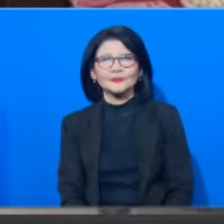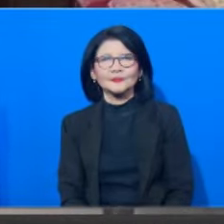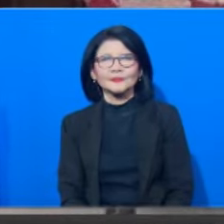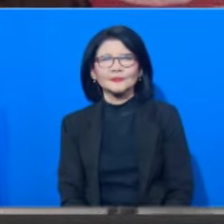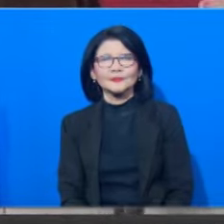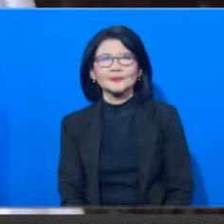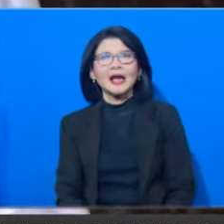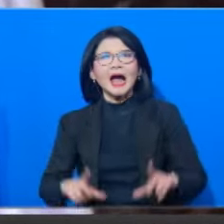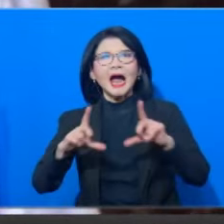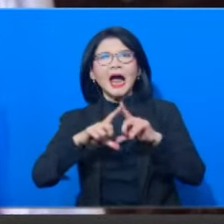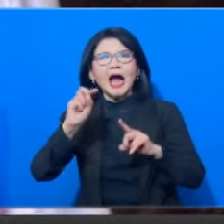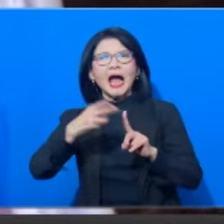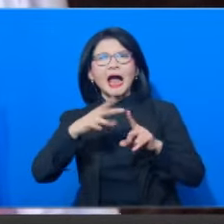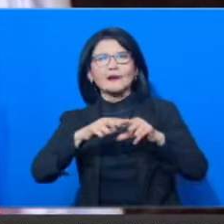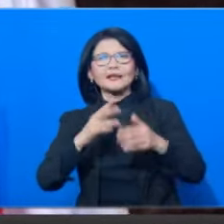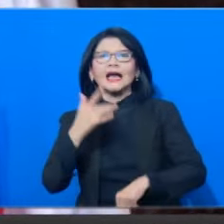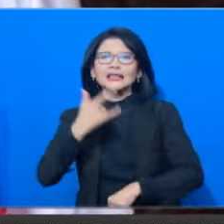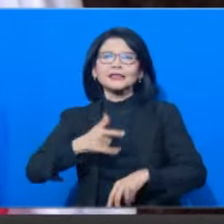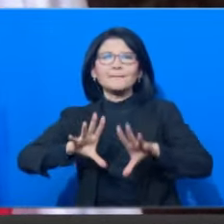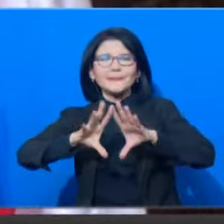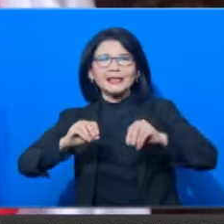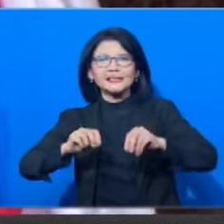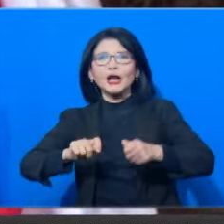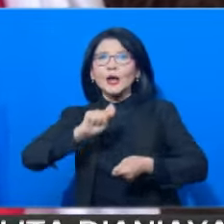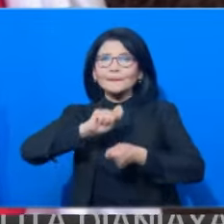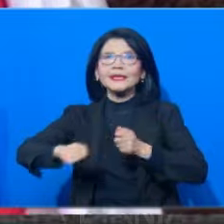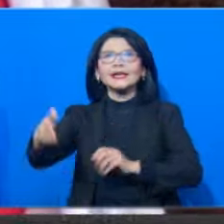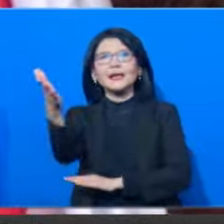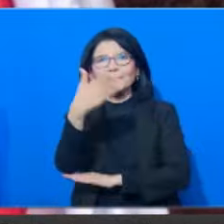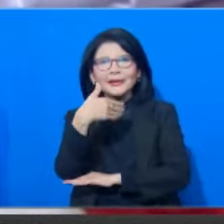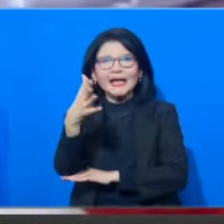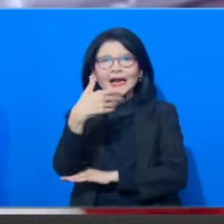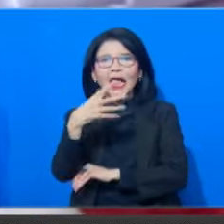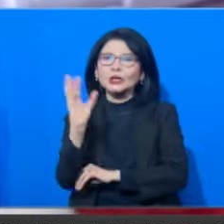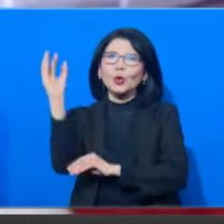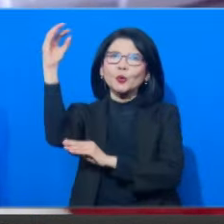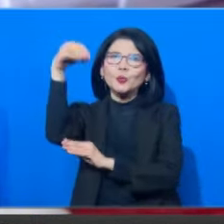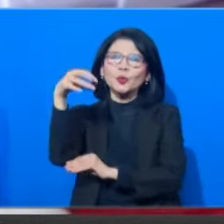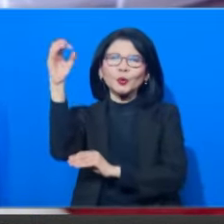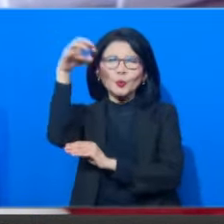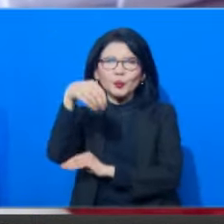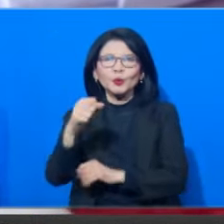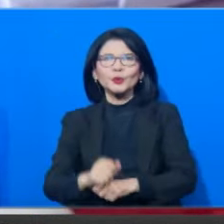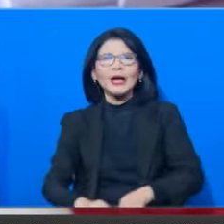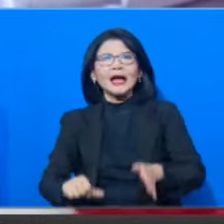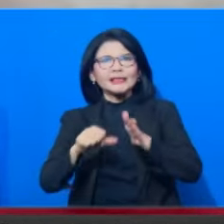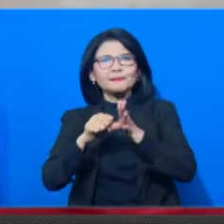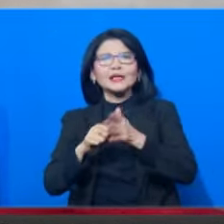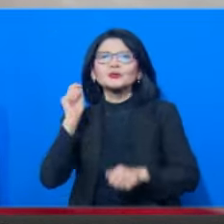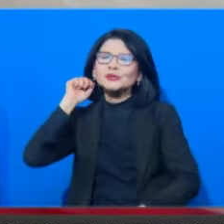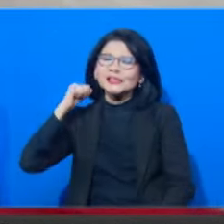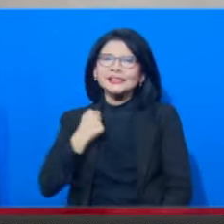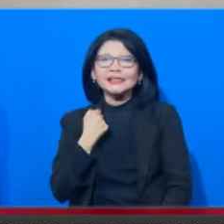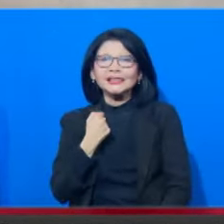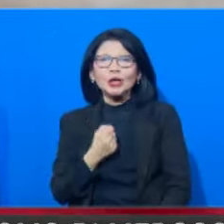Alvan Effendi masih setia menekuni profesinya sebagai perajin bendera maupun umbul-umbul. Dibantu istri dan sejumlah karyawan, usaha yang ditekuni